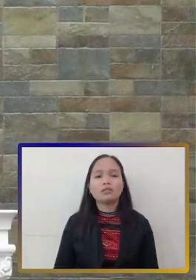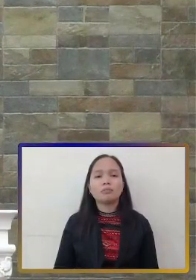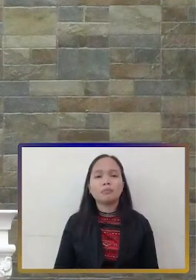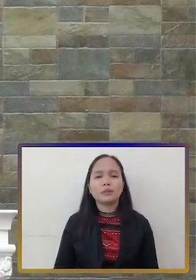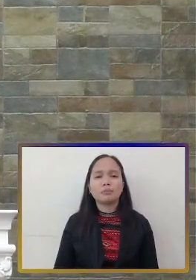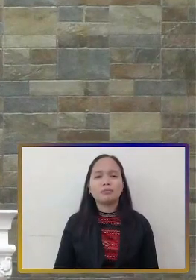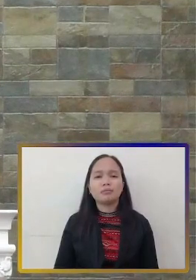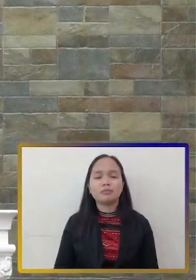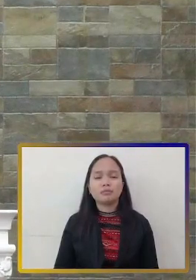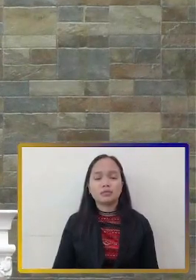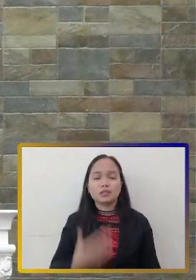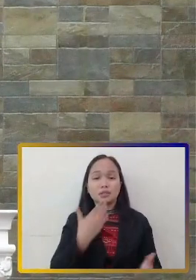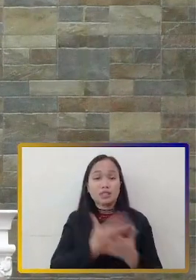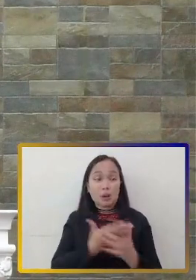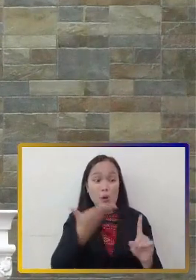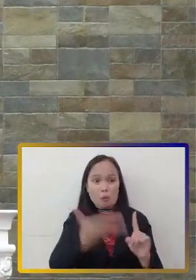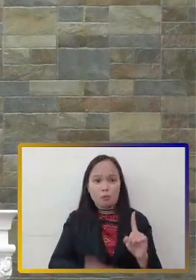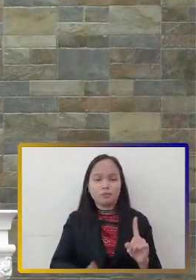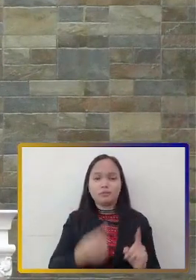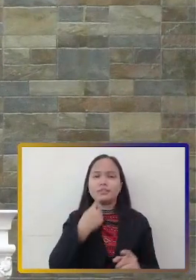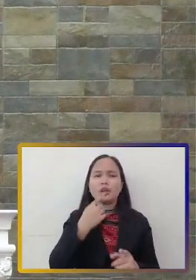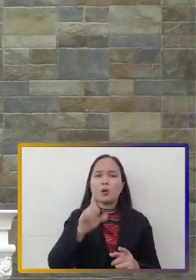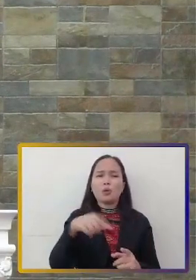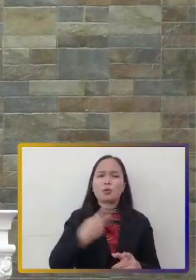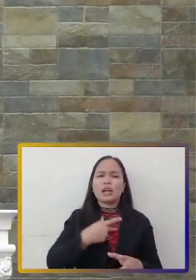taking pride of